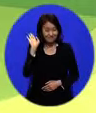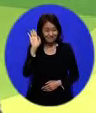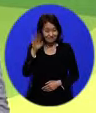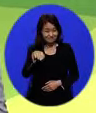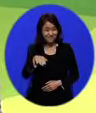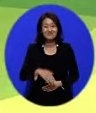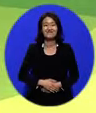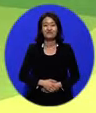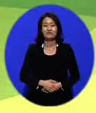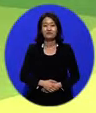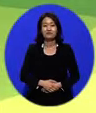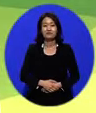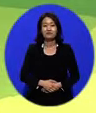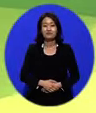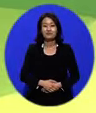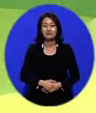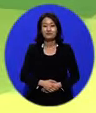네.